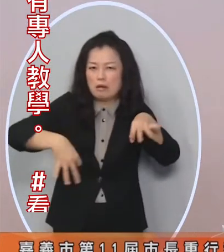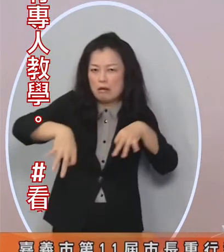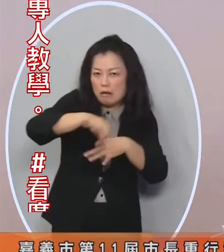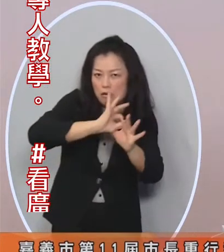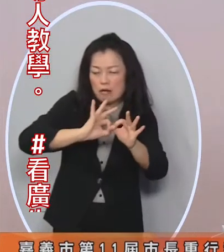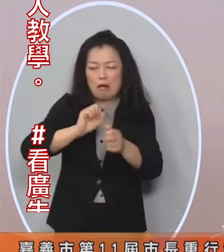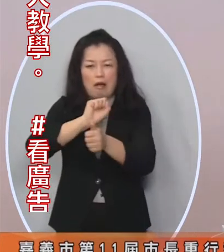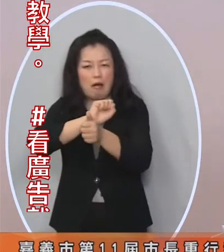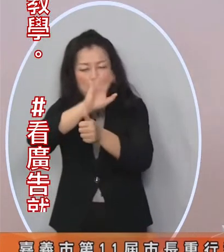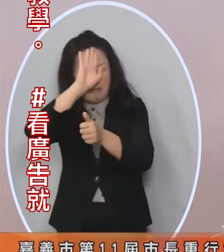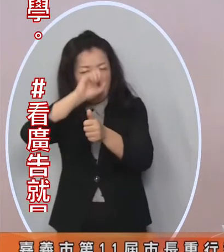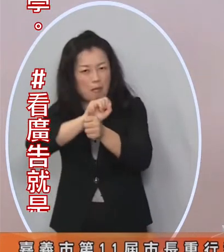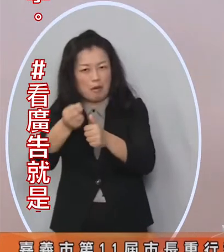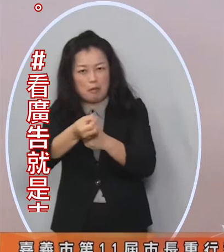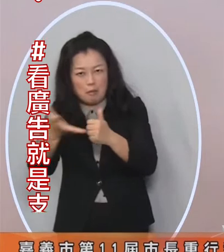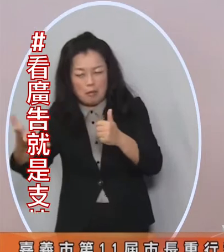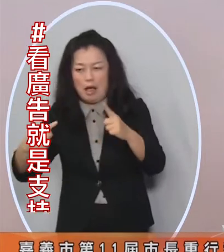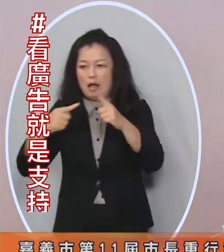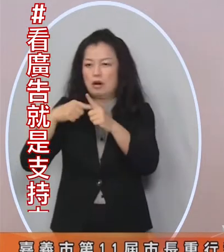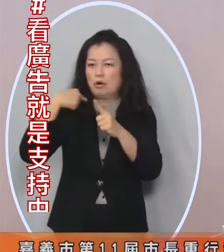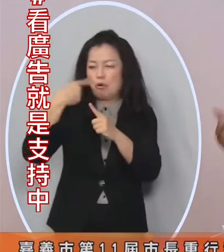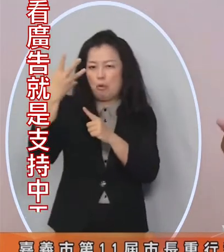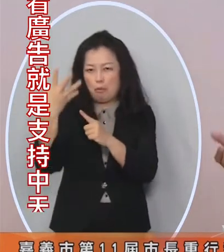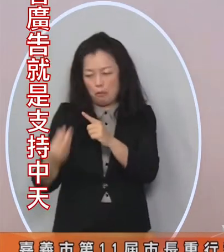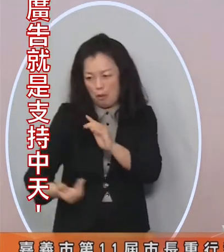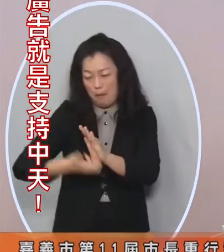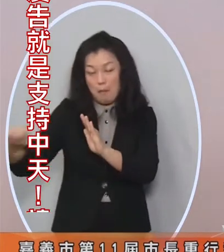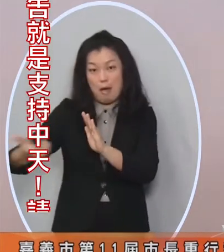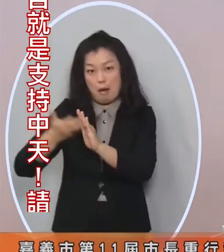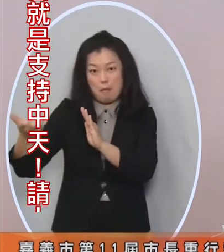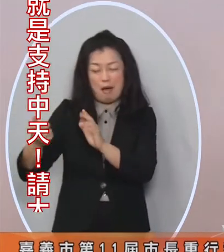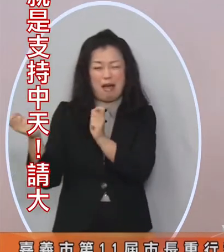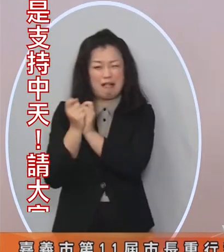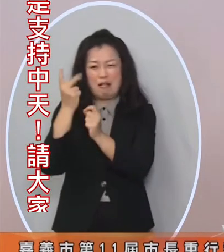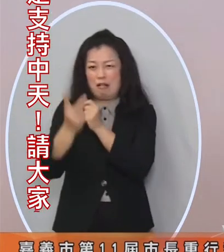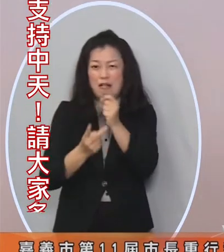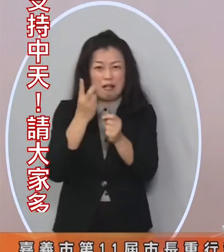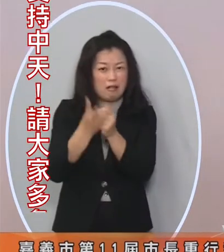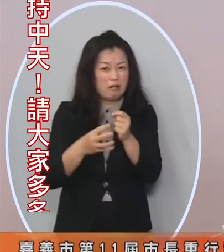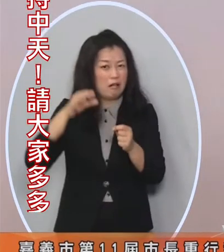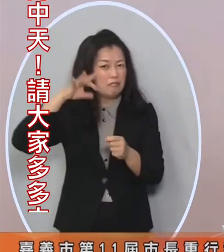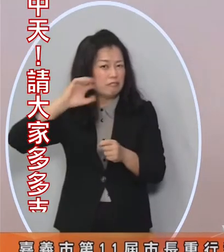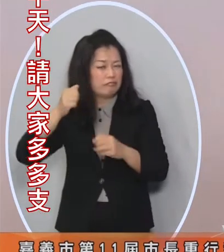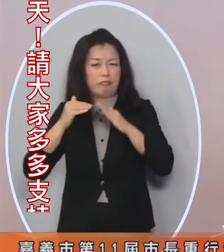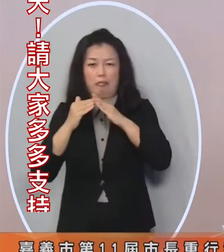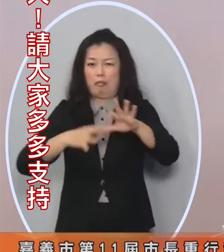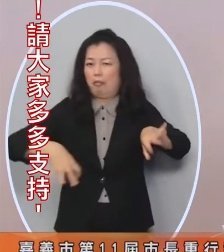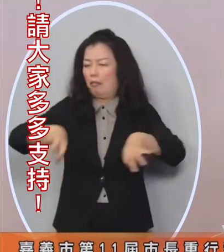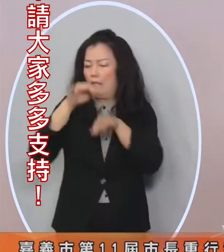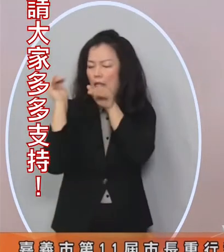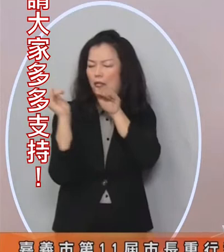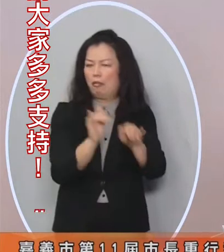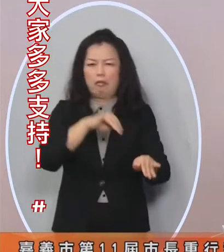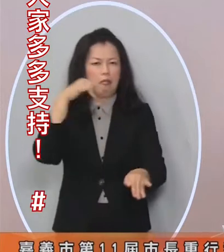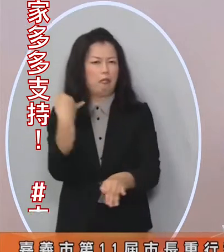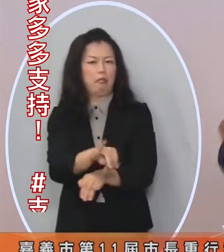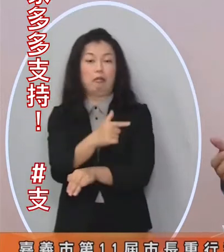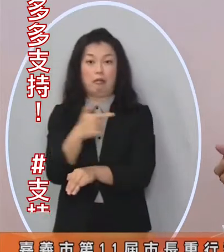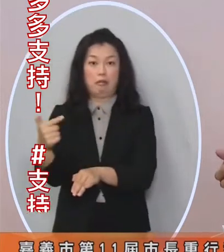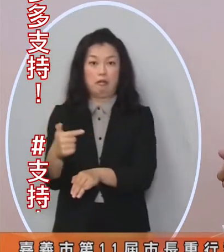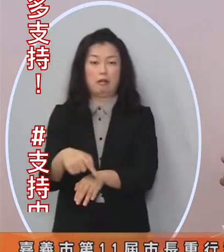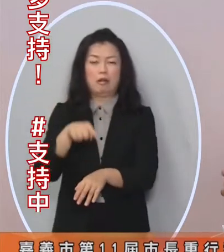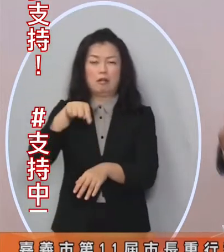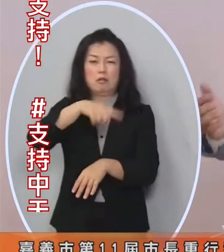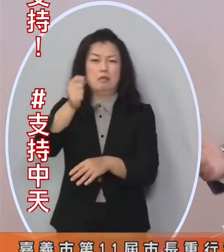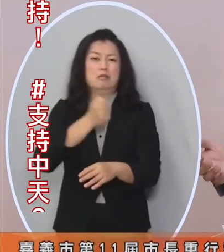口流失的影响，所以这两三年嘉义的经济状况是非常糟糕的。那我们必须靠我们的优势，大家都知道，嘉义除了